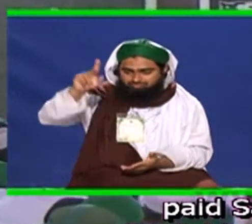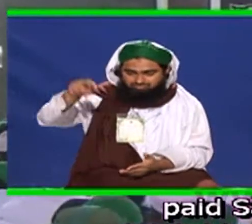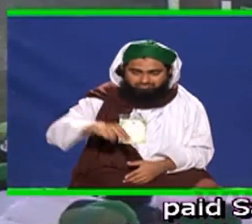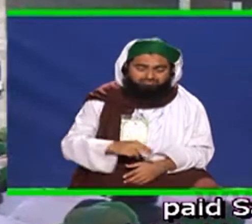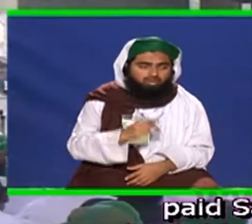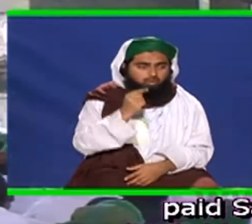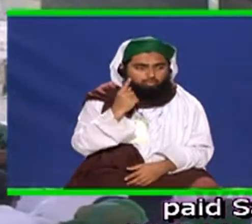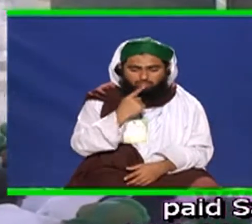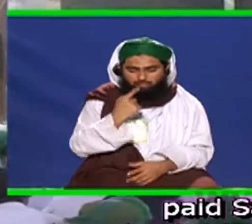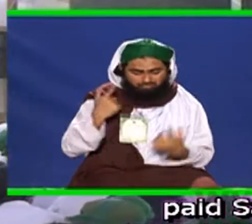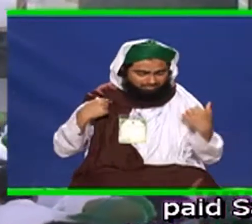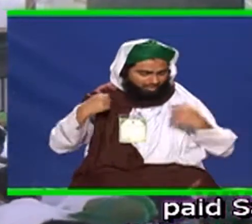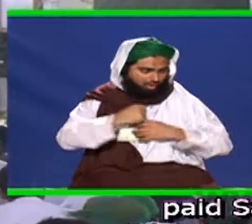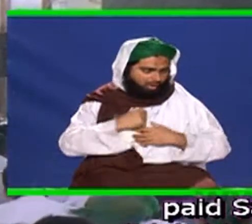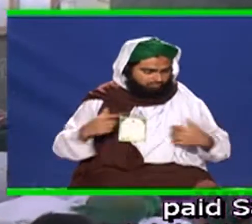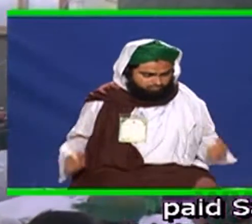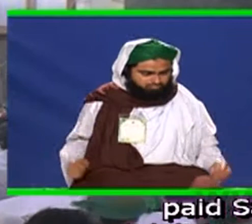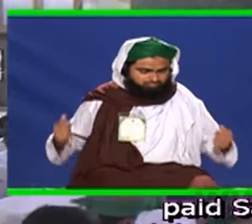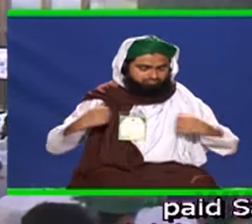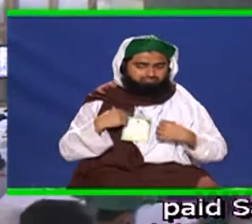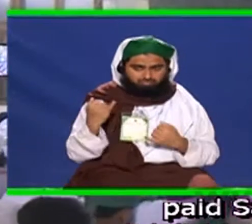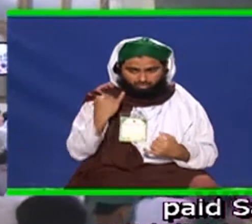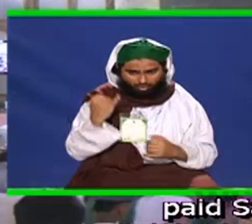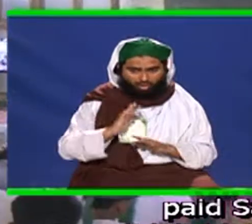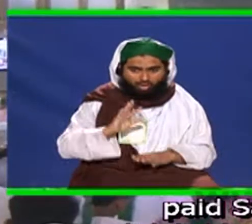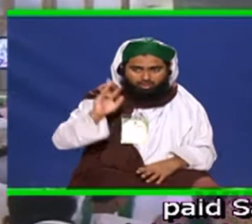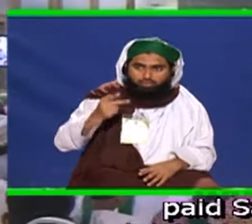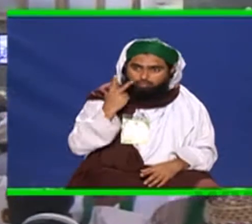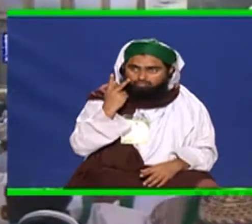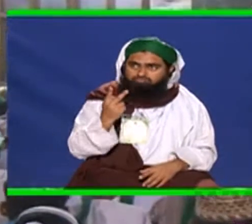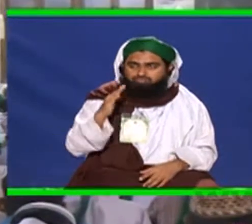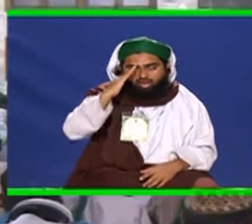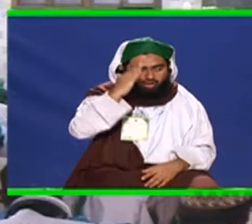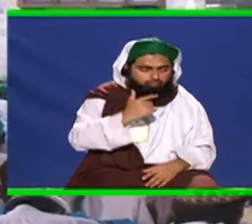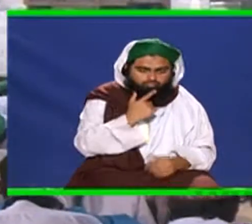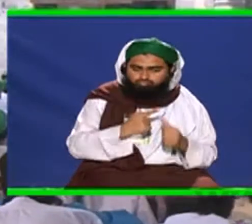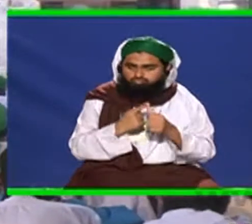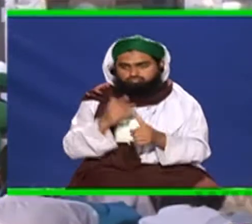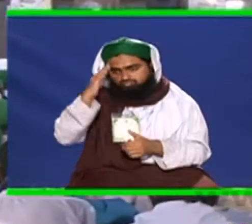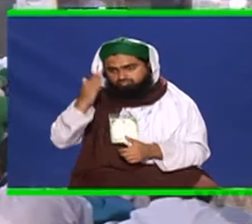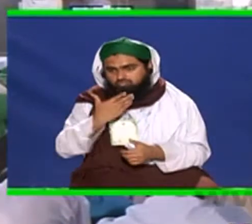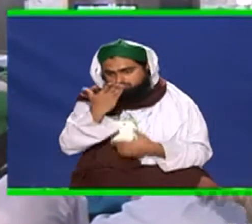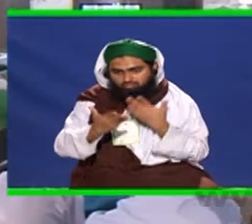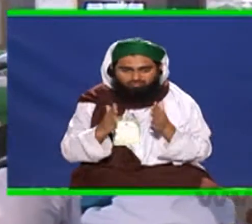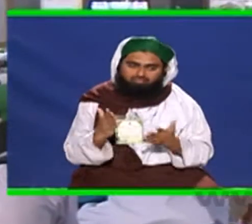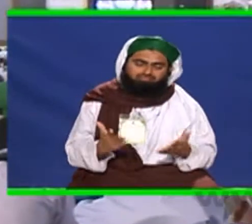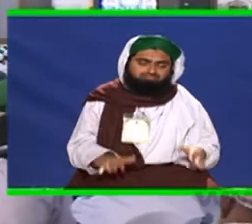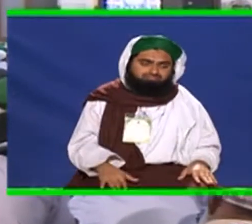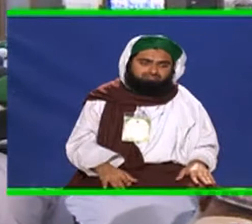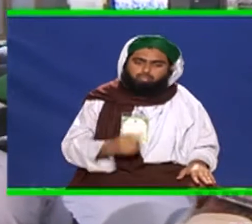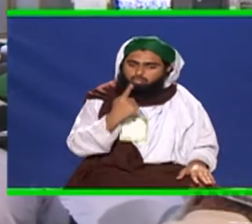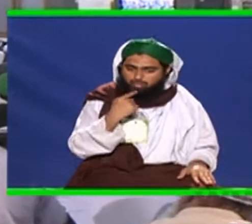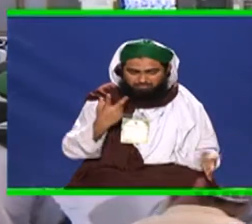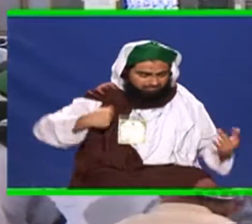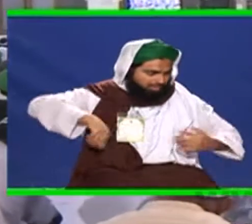की और सरकार ने उसके सलाम का जवाब नहीं दिया, नाराजगी के साथ सुना है। तो लाल जो है सुर्ख लिबास मर्द